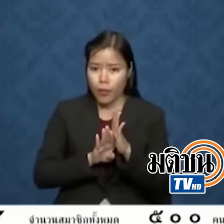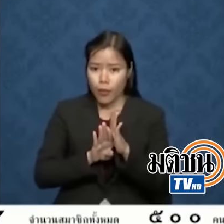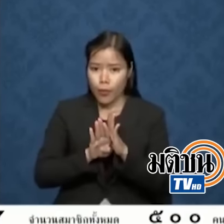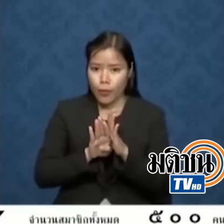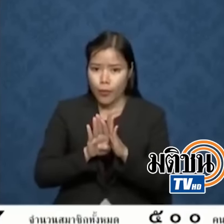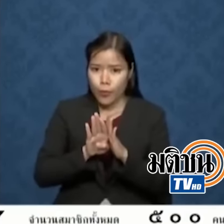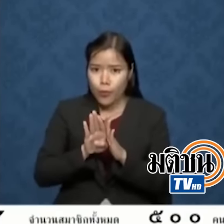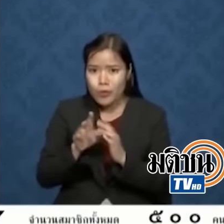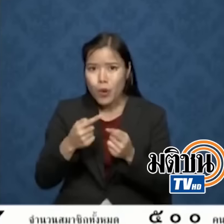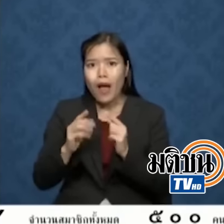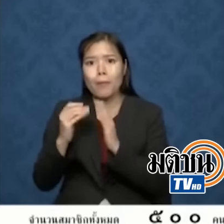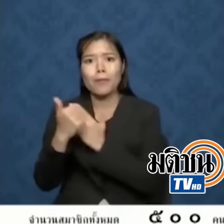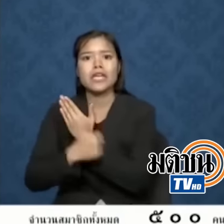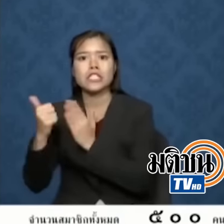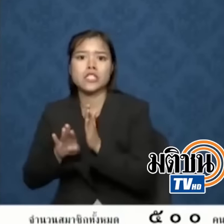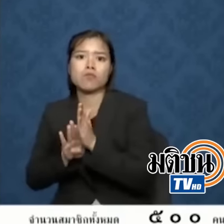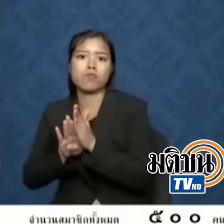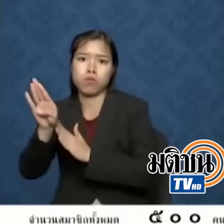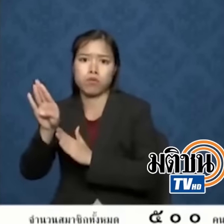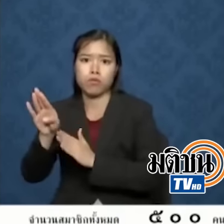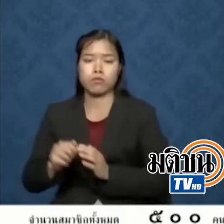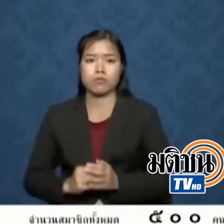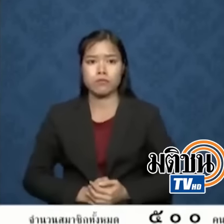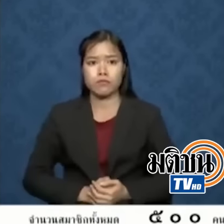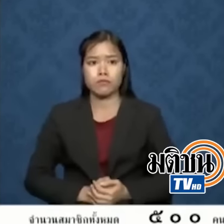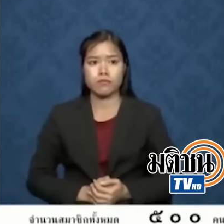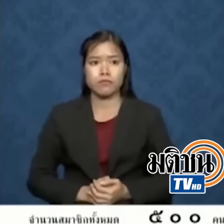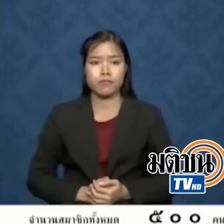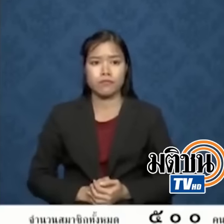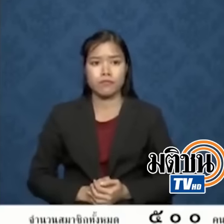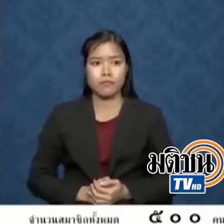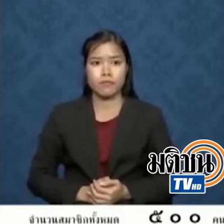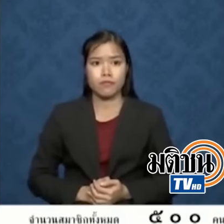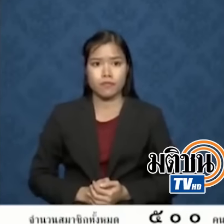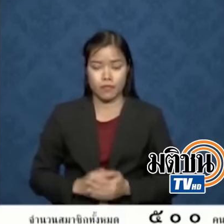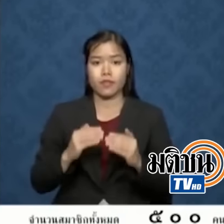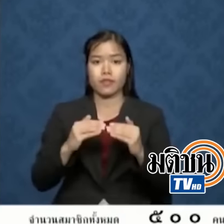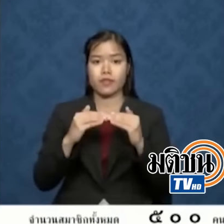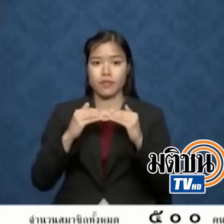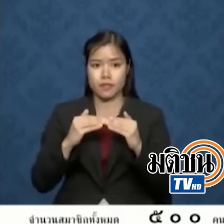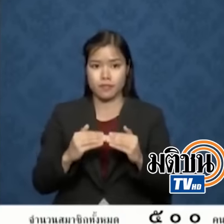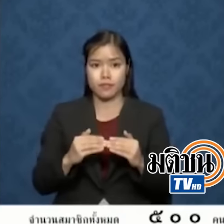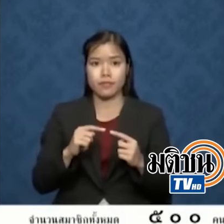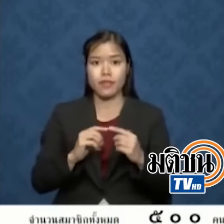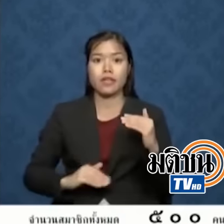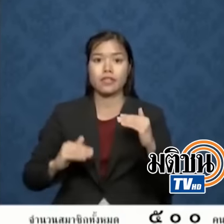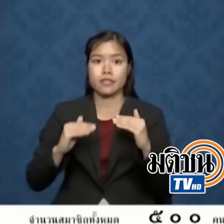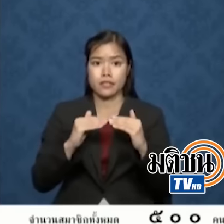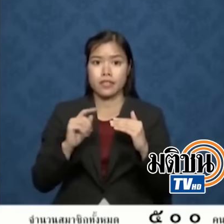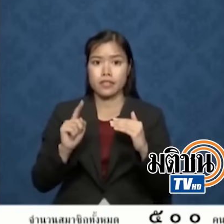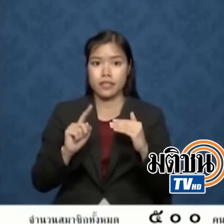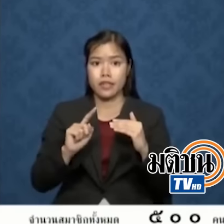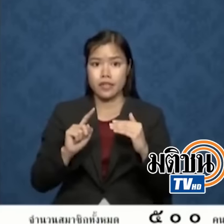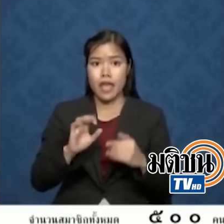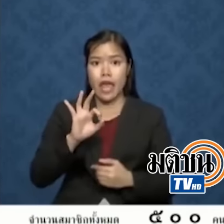สูงกว่าบ้านเรานี่คือประเด็นแรกครับประเด็นถัดมาในประเด็นสัดส่วนการใช้สิทธิประโยชน์จาก